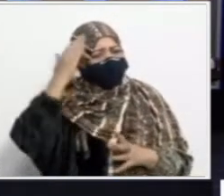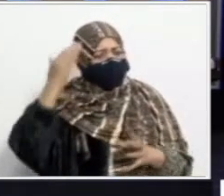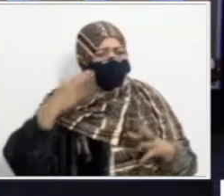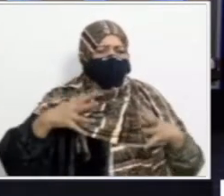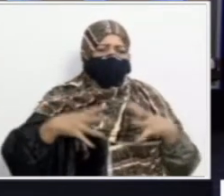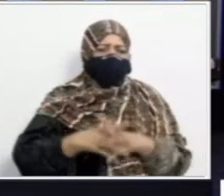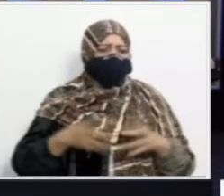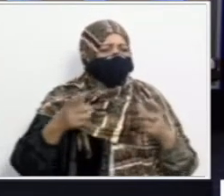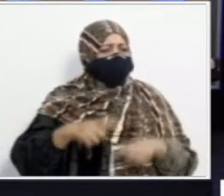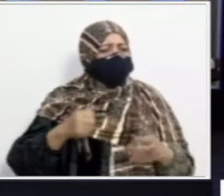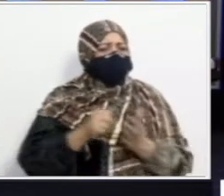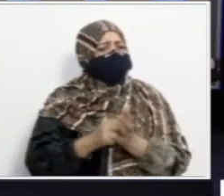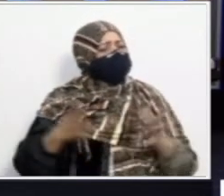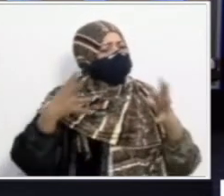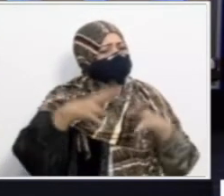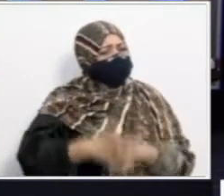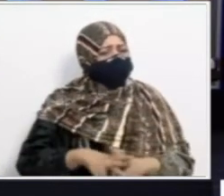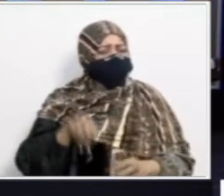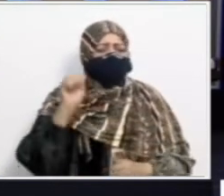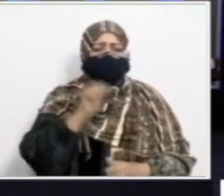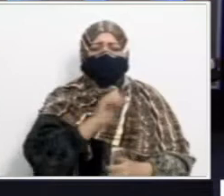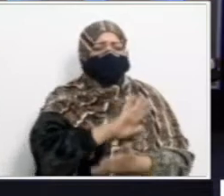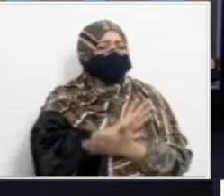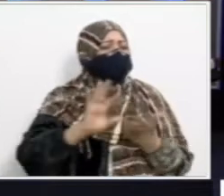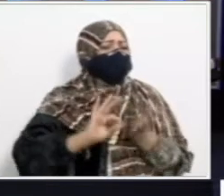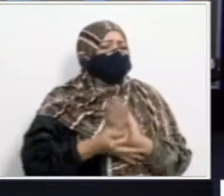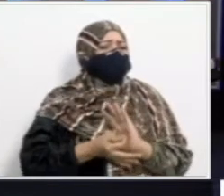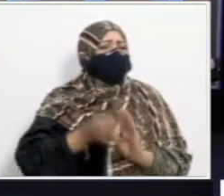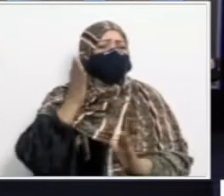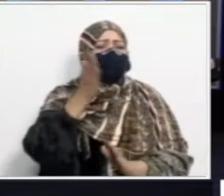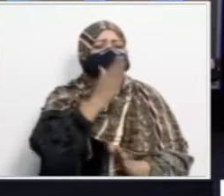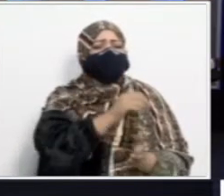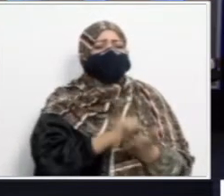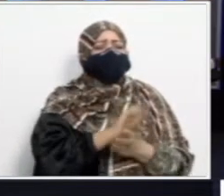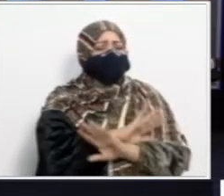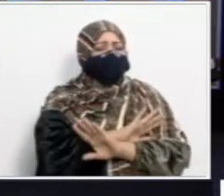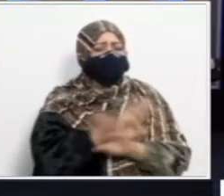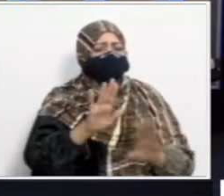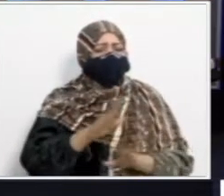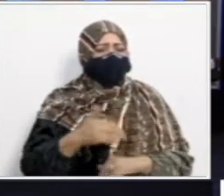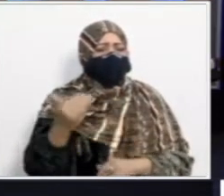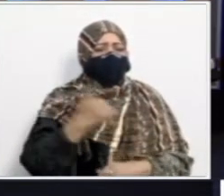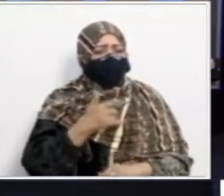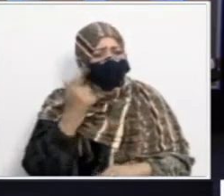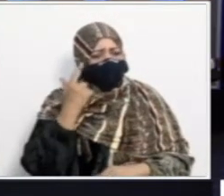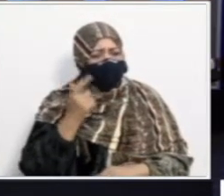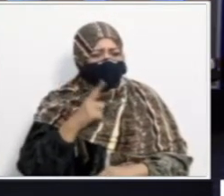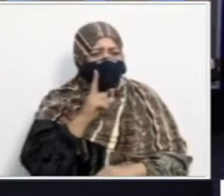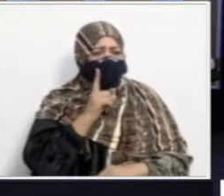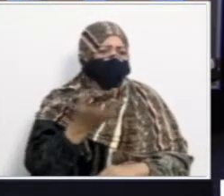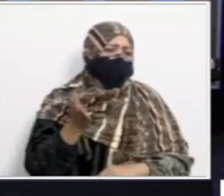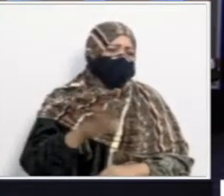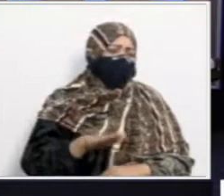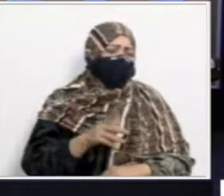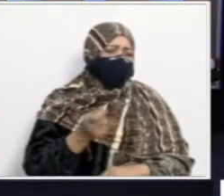سبب مقنع. هو هذا صار الصد هذا بعد مطالبتكم بالحق الشرعي من ارتو؟ لا يا